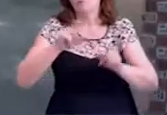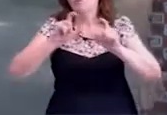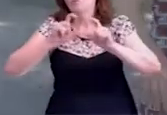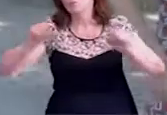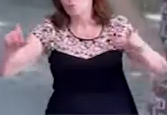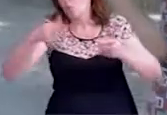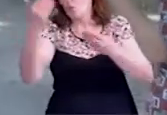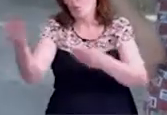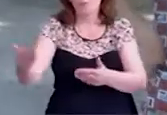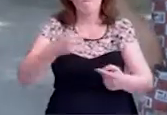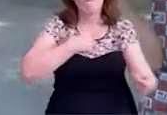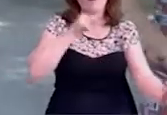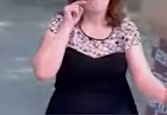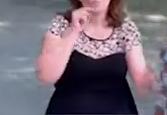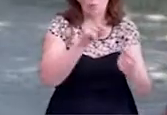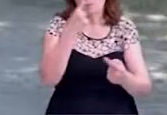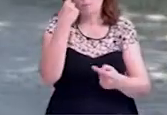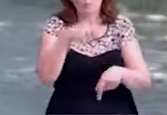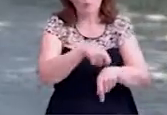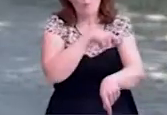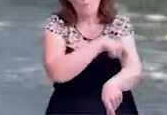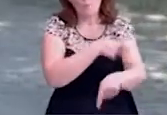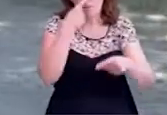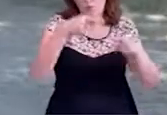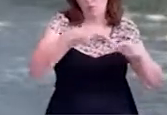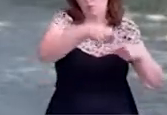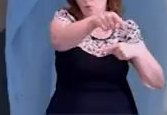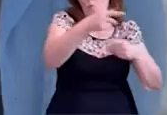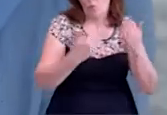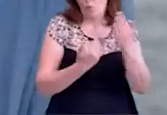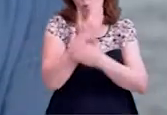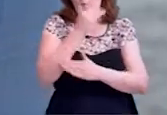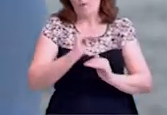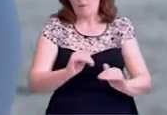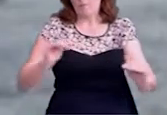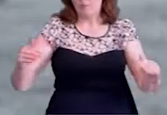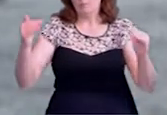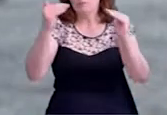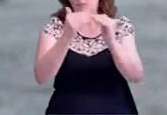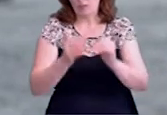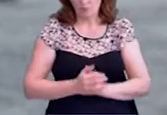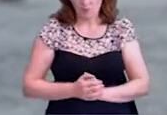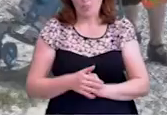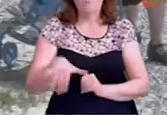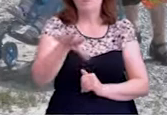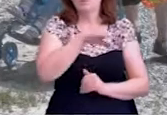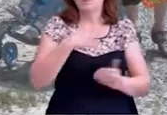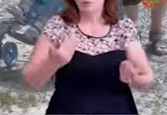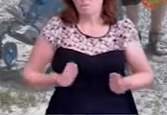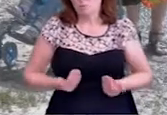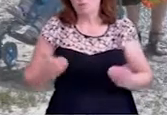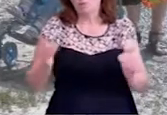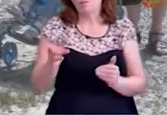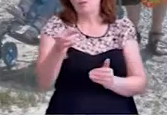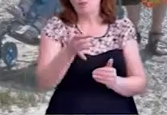Школа переполнена. 100 метров до нового садика. Проти забудови газової заправки жителі мікрорайону